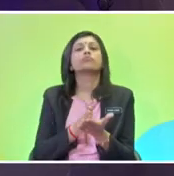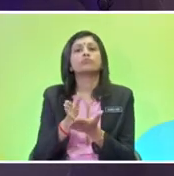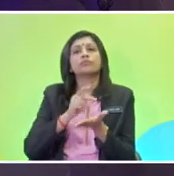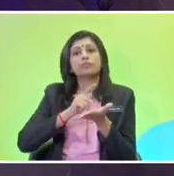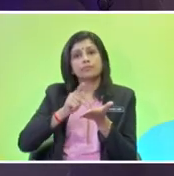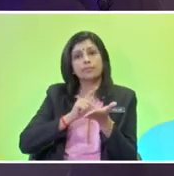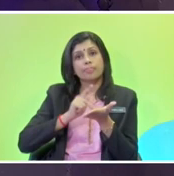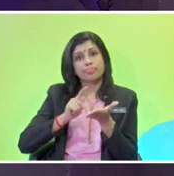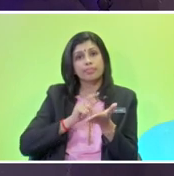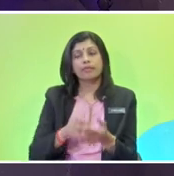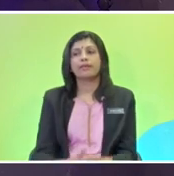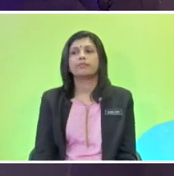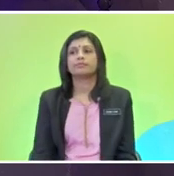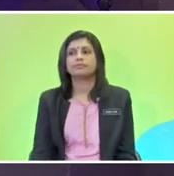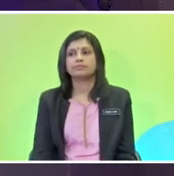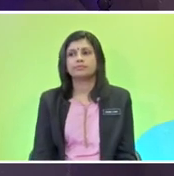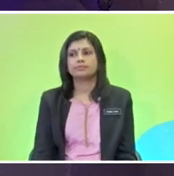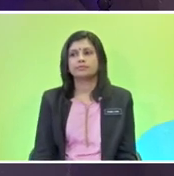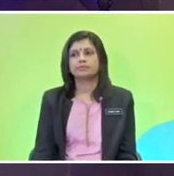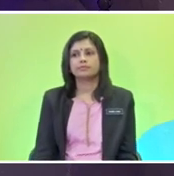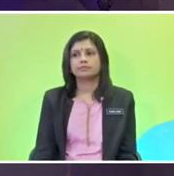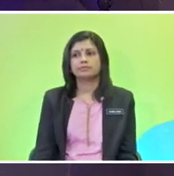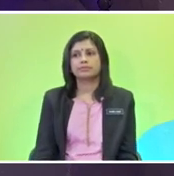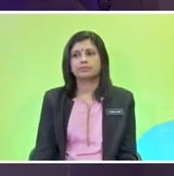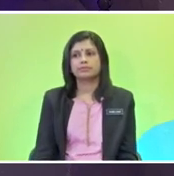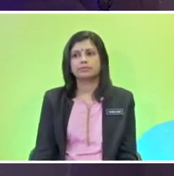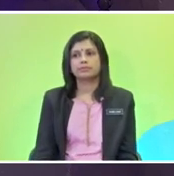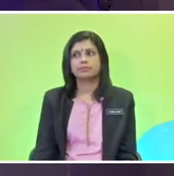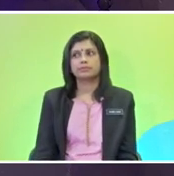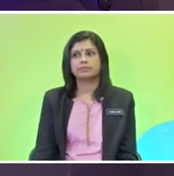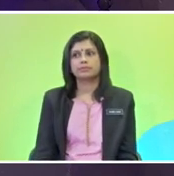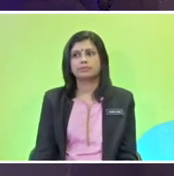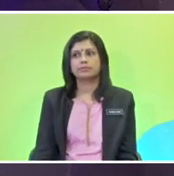Jom kita sama-sama. Kita pun boleh tolong kira sekali juga. Okey.